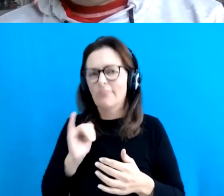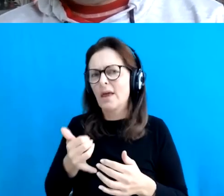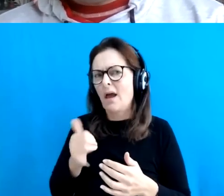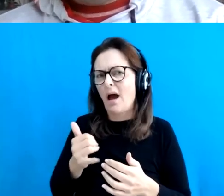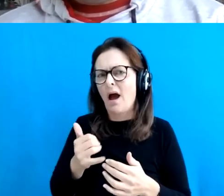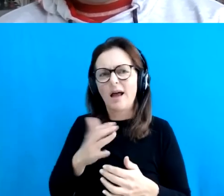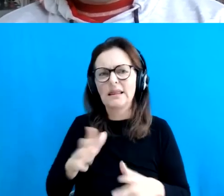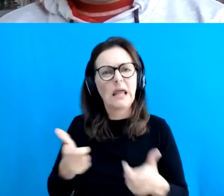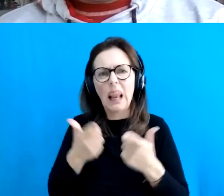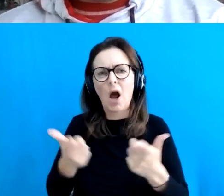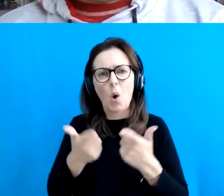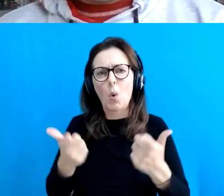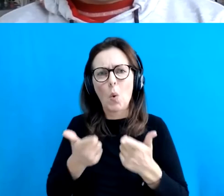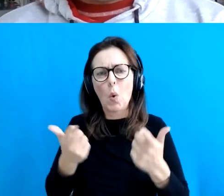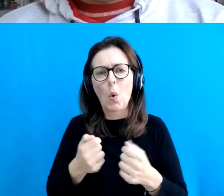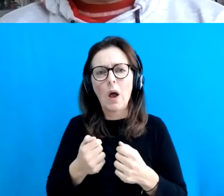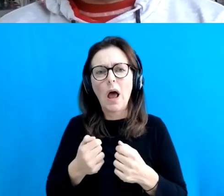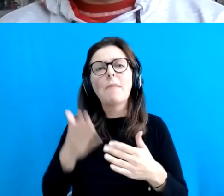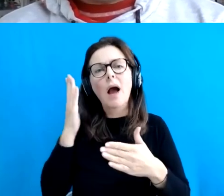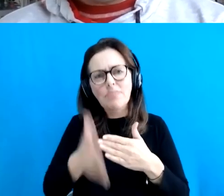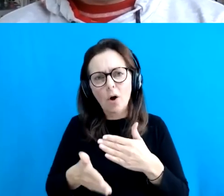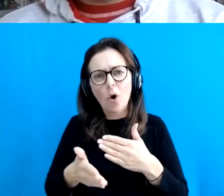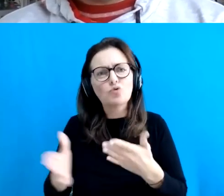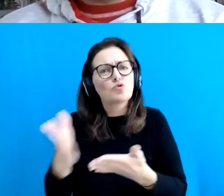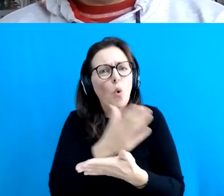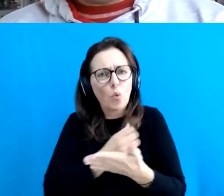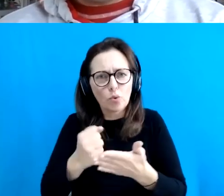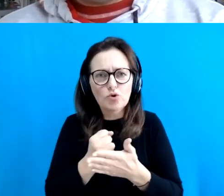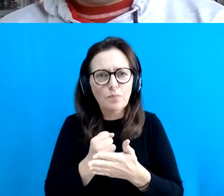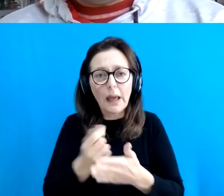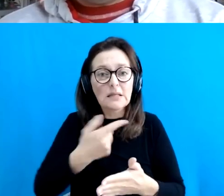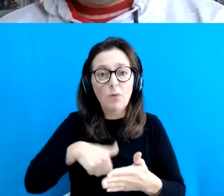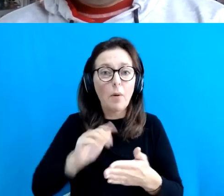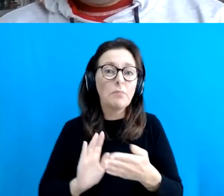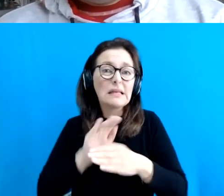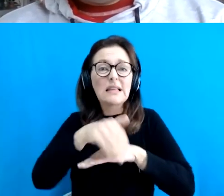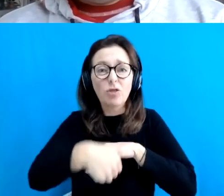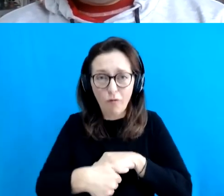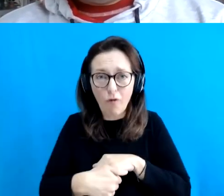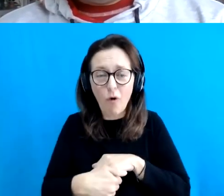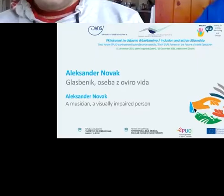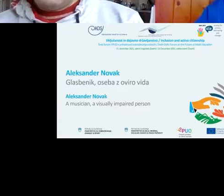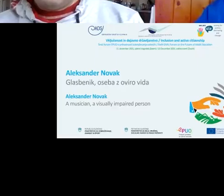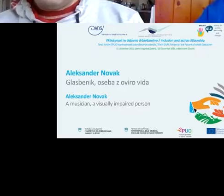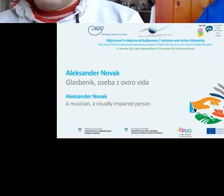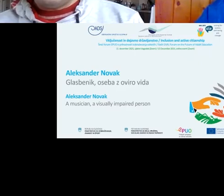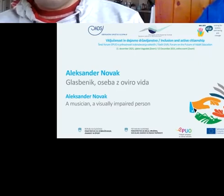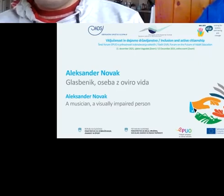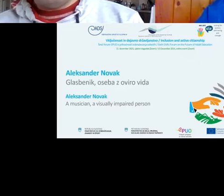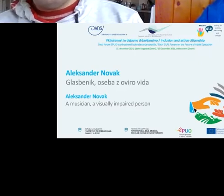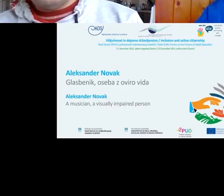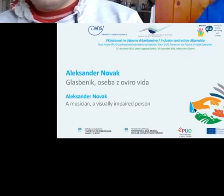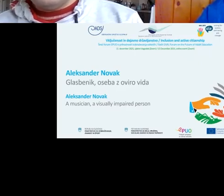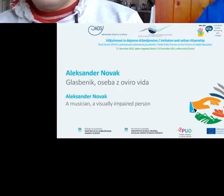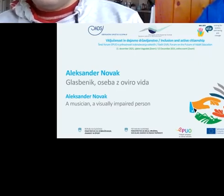Ni lahko, ampak na koncu, ko nam to nekaj uspe, smo pa toliko bolj zadovoljni, In že potem, ko sem